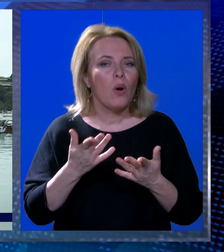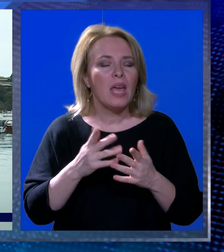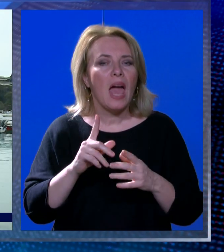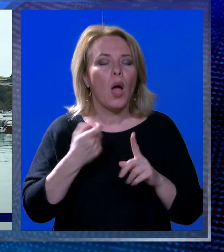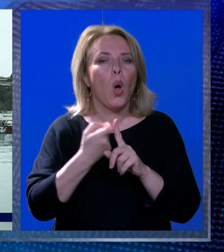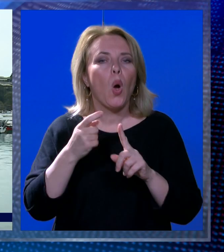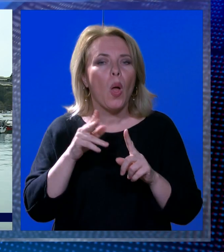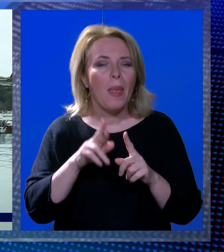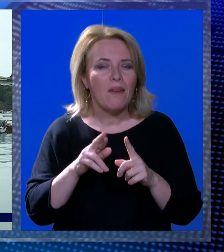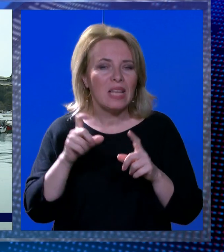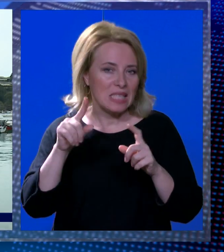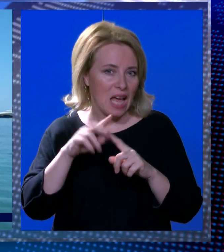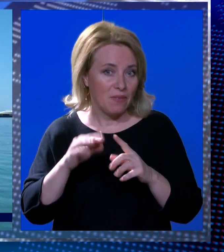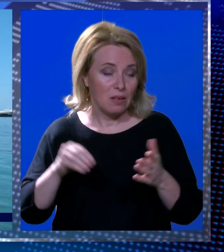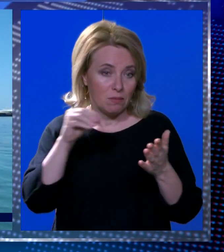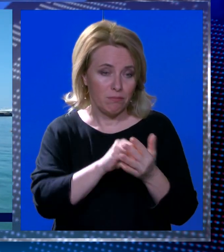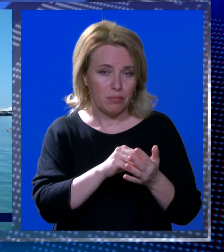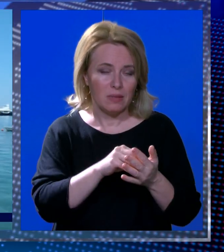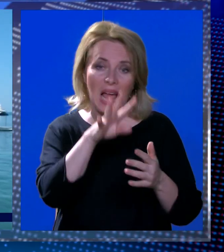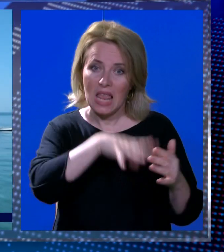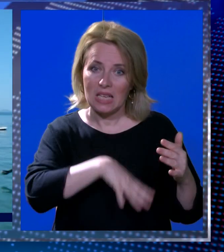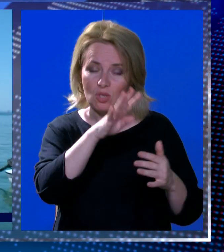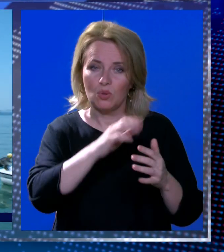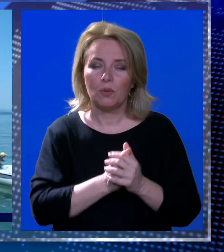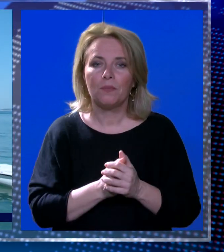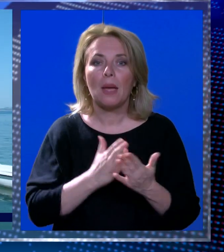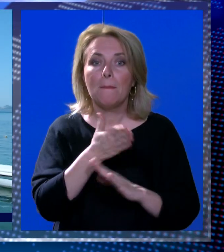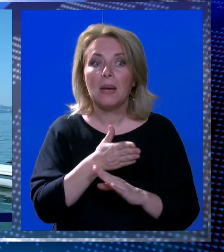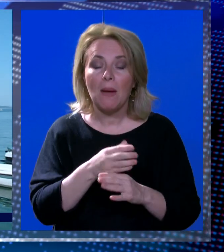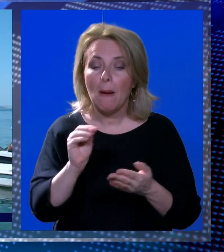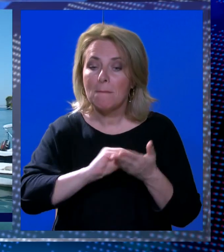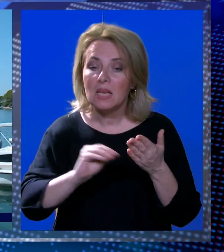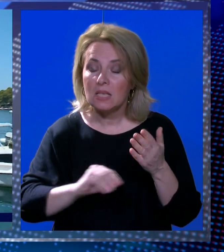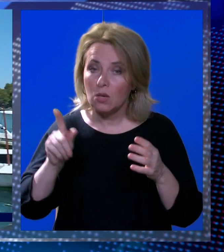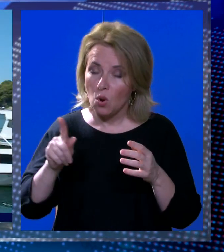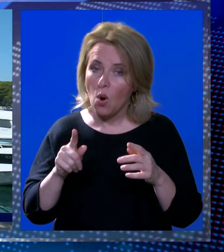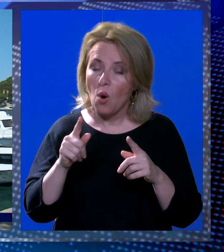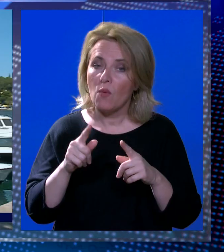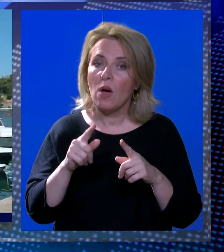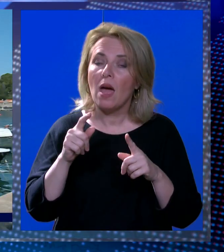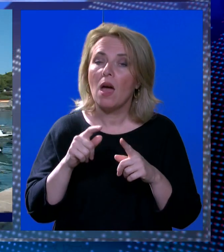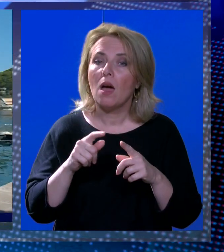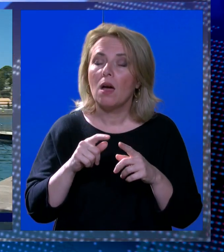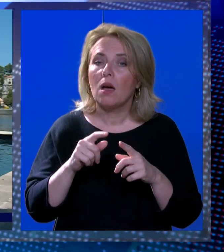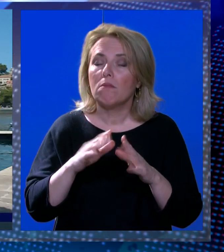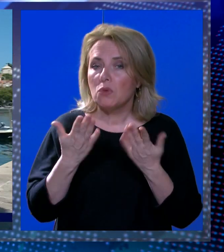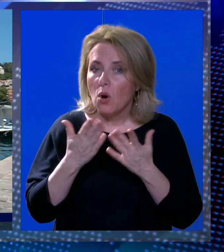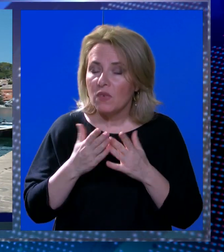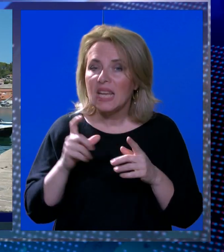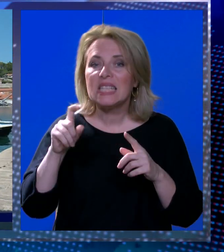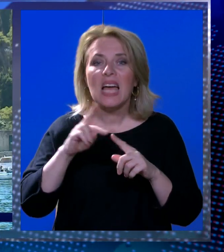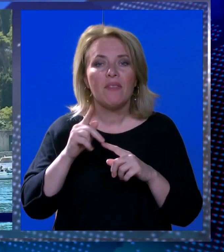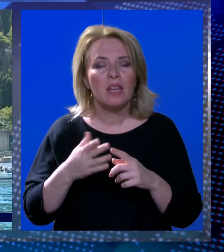svoju listu 10 odredišta savršenih za putovanje u ovoj godini. Po pisanju ove publikacije, Cavtat je savršeno mjesto